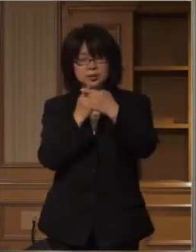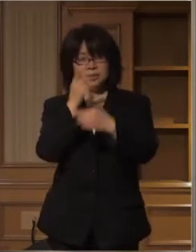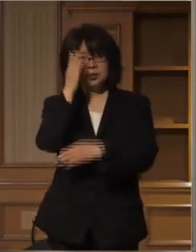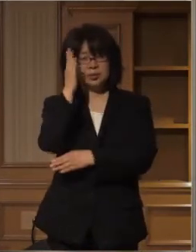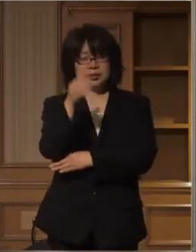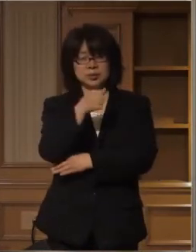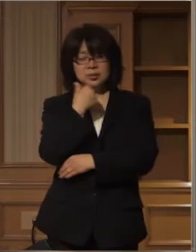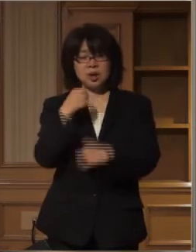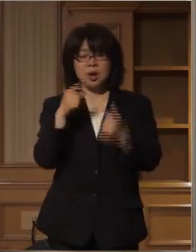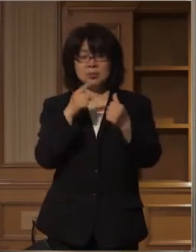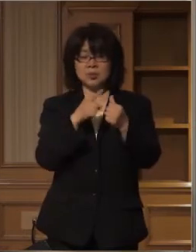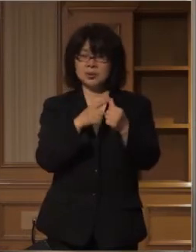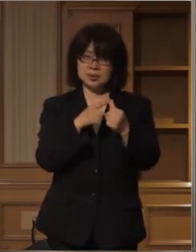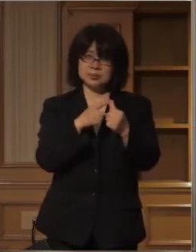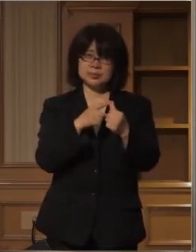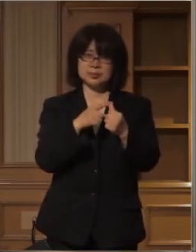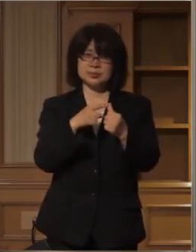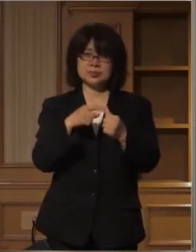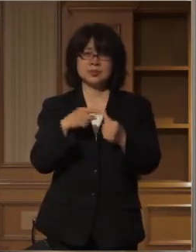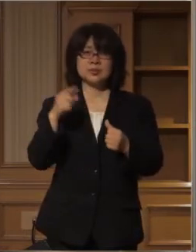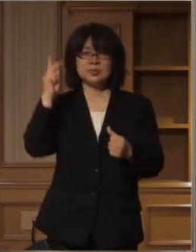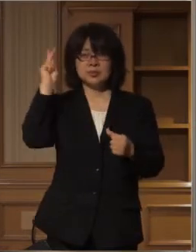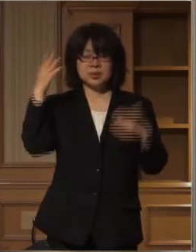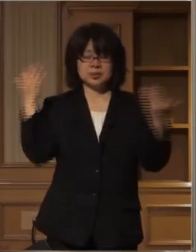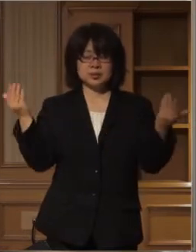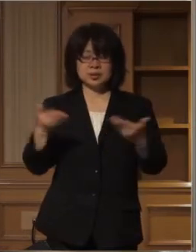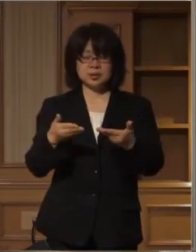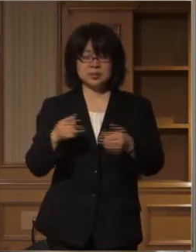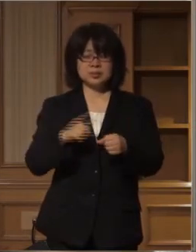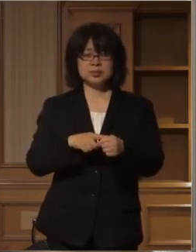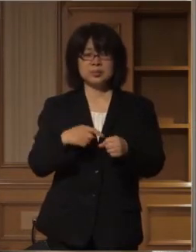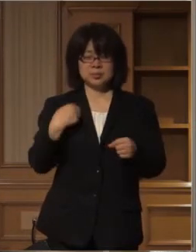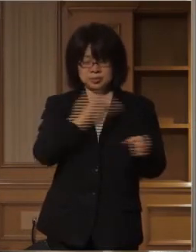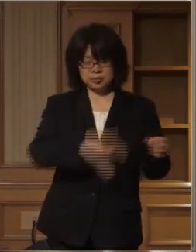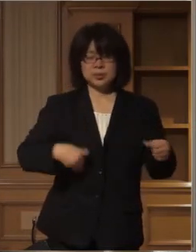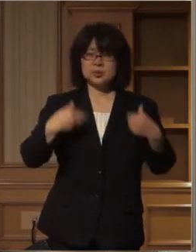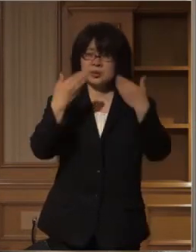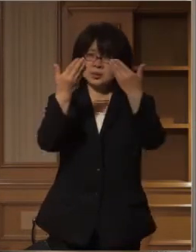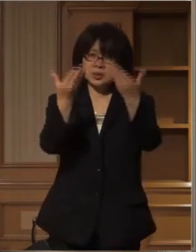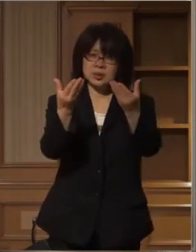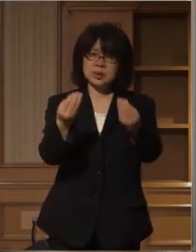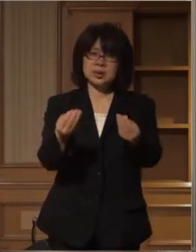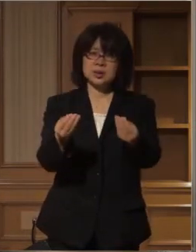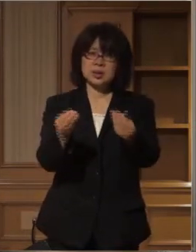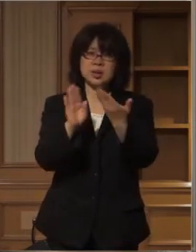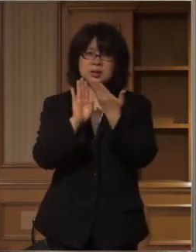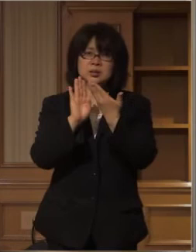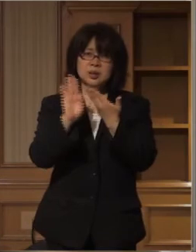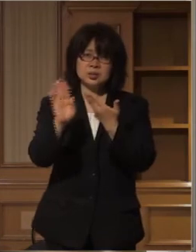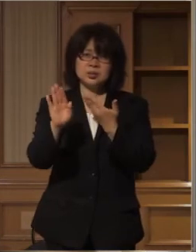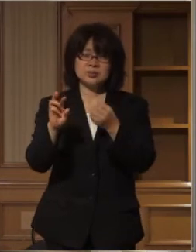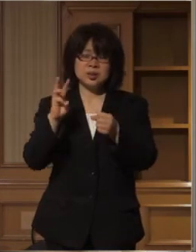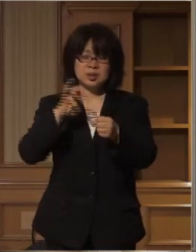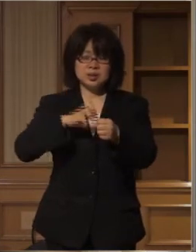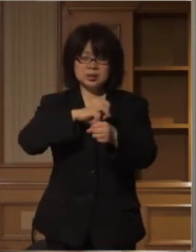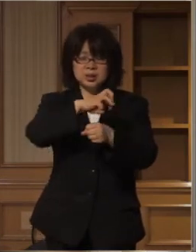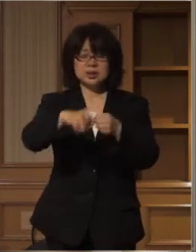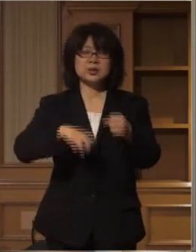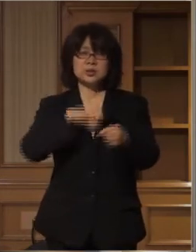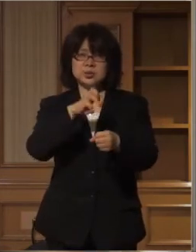けどインドネシアだけがどうしてもこう開かれてなかったんですね。それがですね、どうなのかっていう